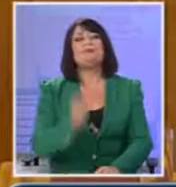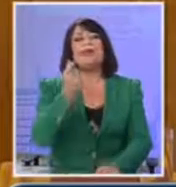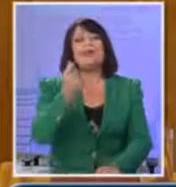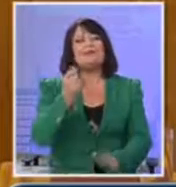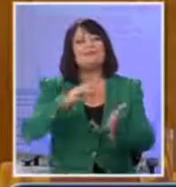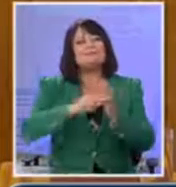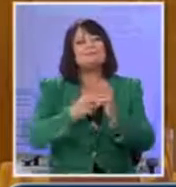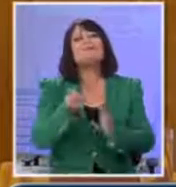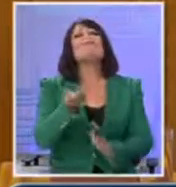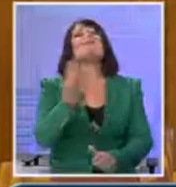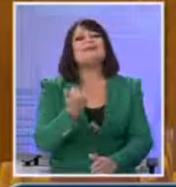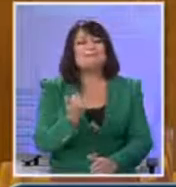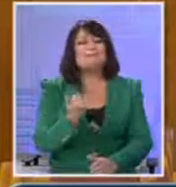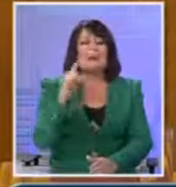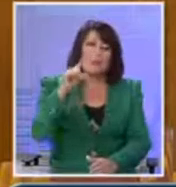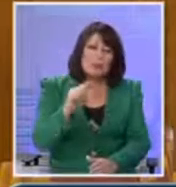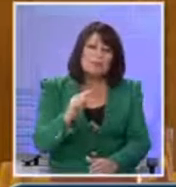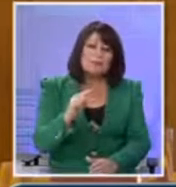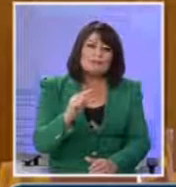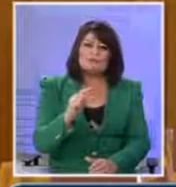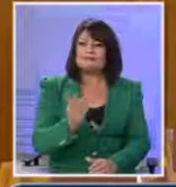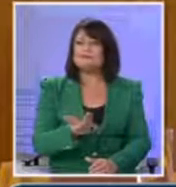στη διάθεσή μας.